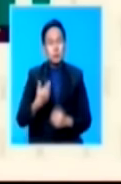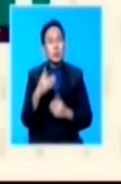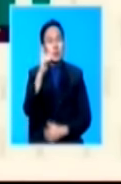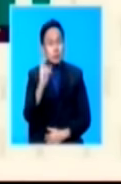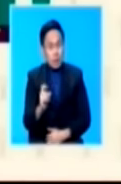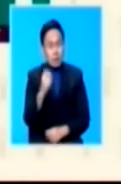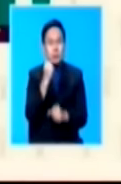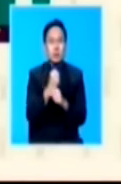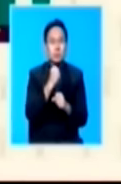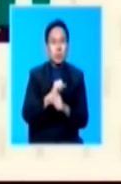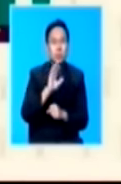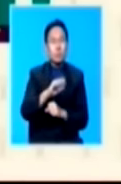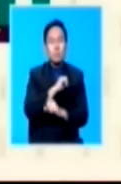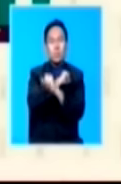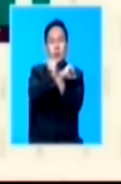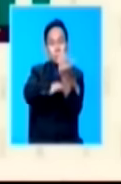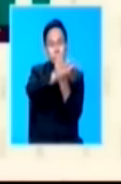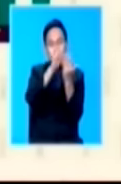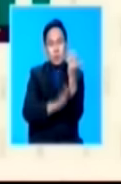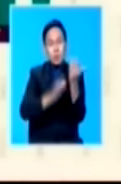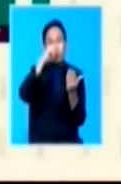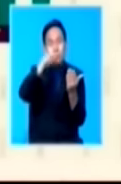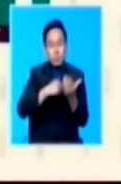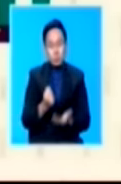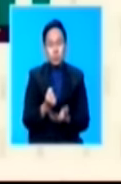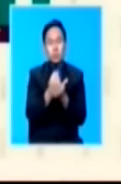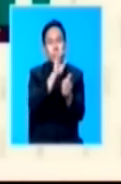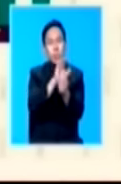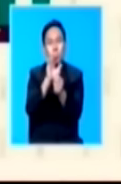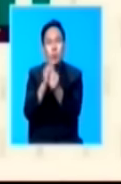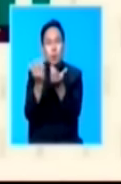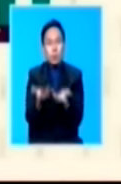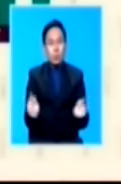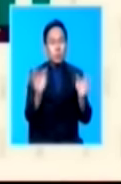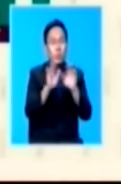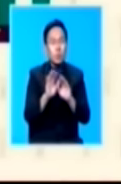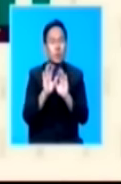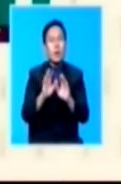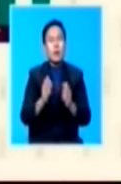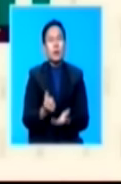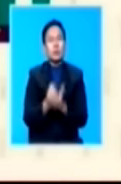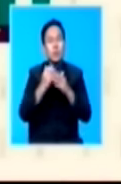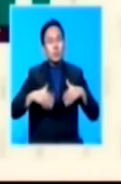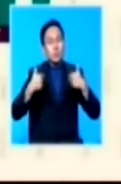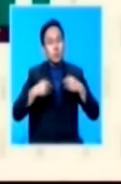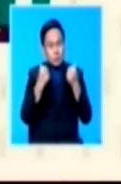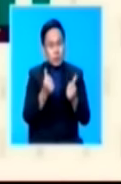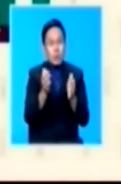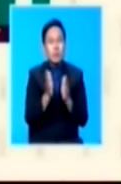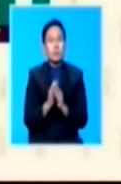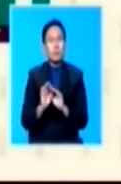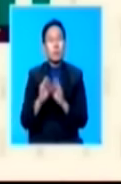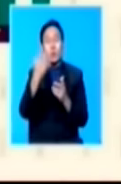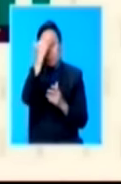ในระหว่างการปฏิบัติหน้าที่เพื่อจะช่วยกันดูแลครอบครัวของเขาให้มีความสุขต่อไปนะครับเขาขาดหัวหน้าครอบ